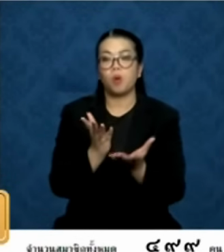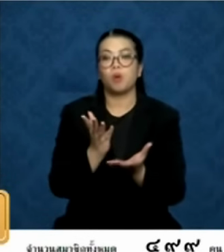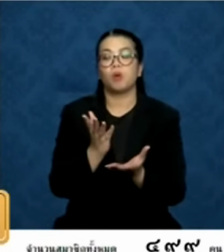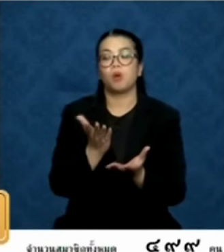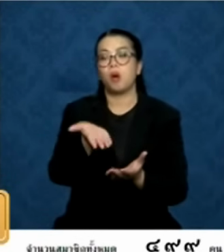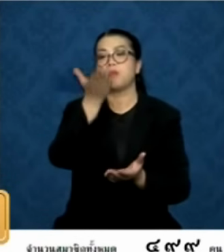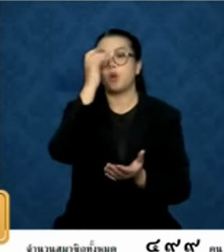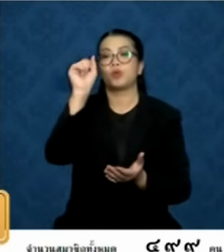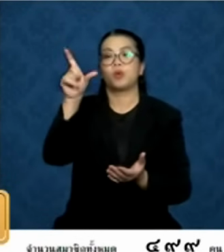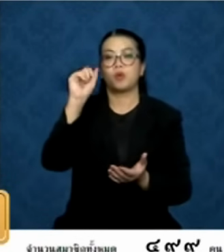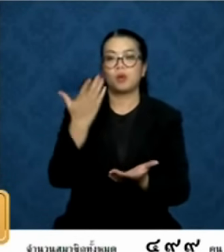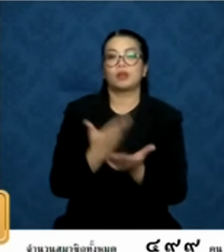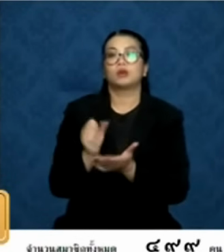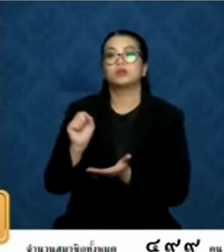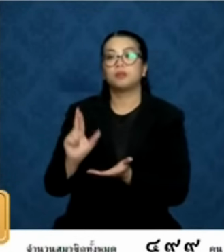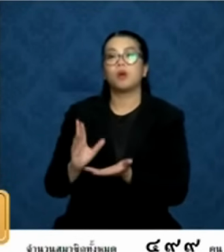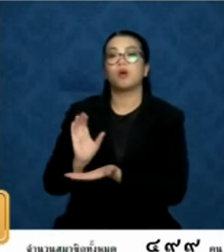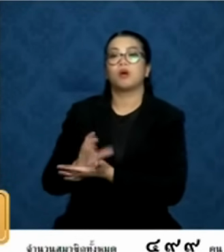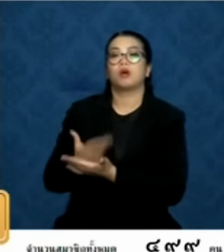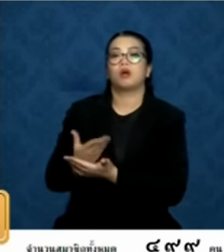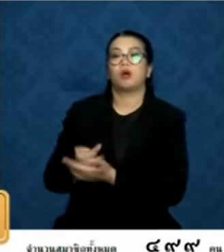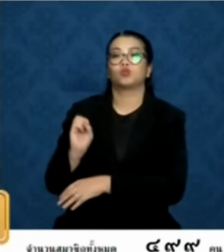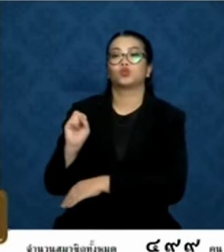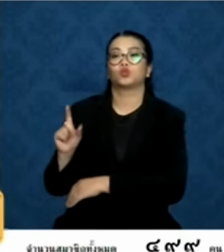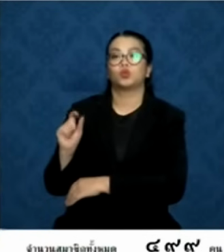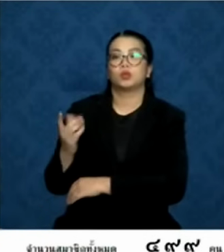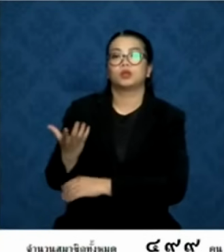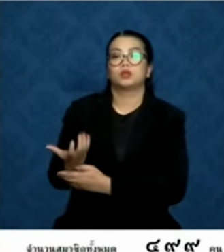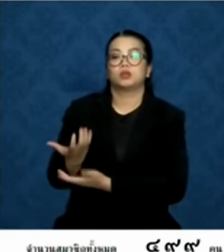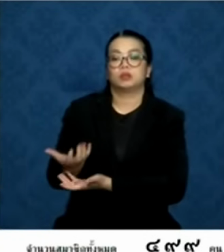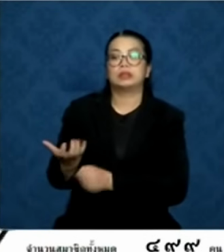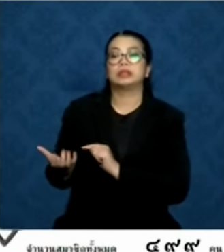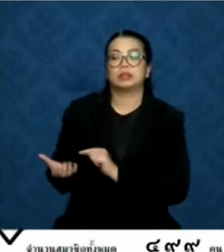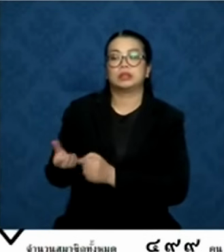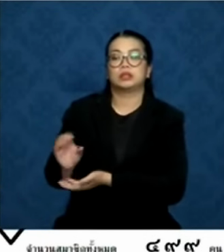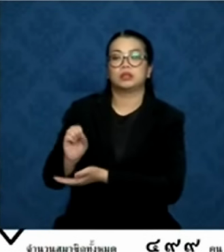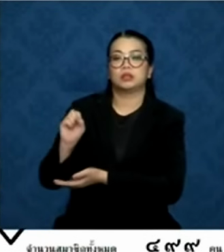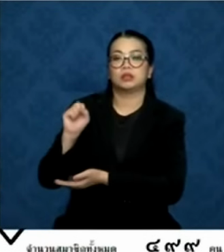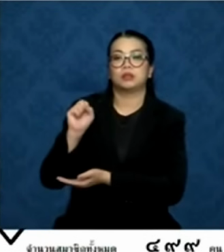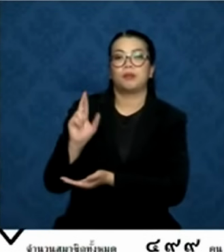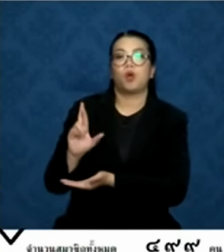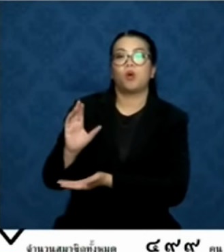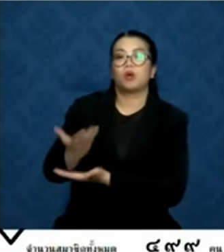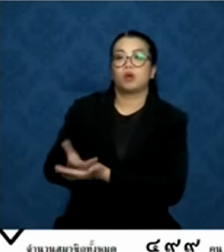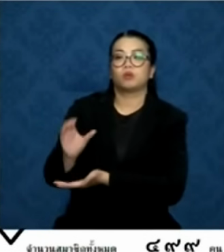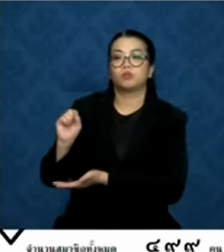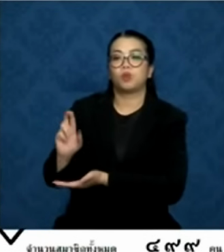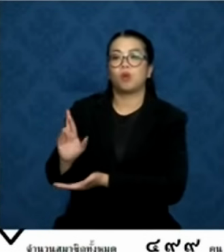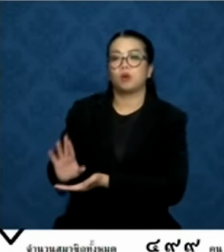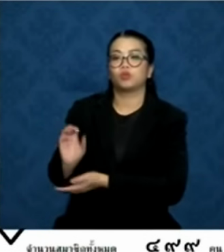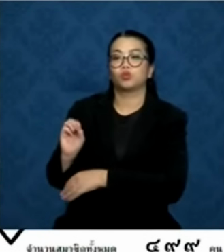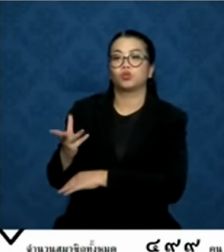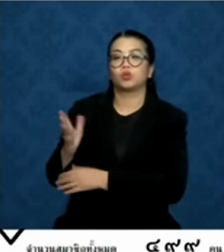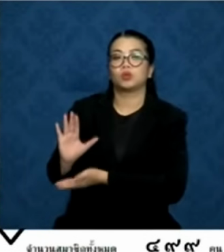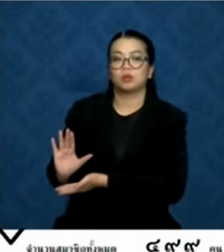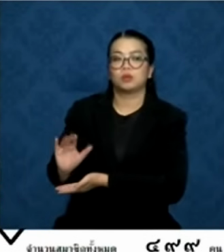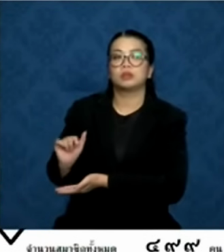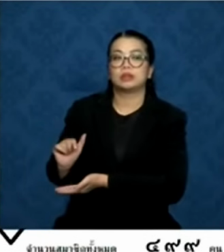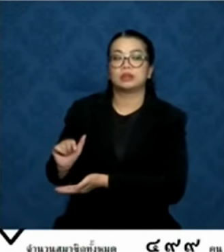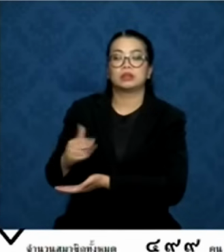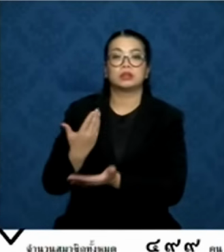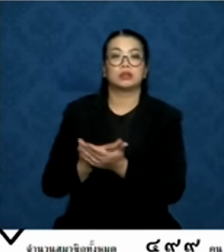ายสำหรับกรณีฉุกเฉินหรือจำเป็นการบริหารจัดการหนี้ภาครัฐและชดเชยเงินค